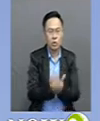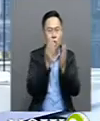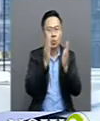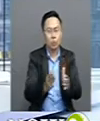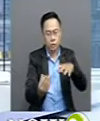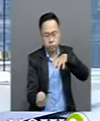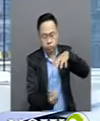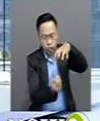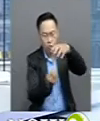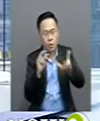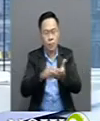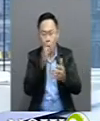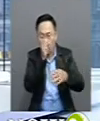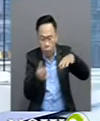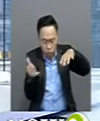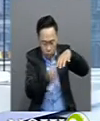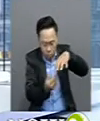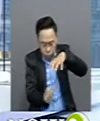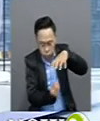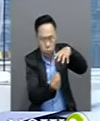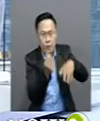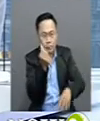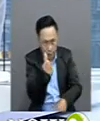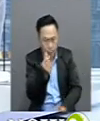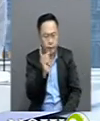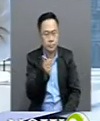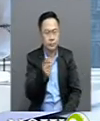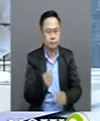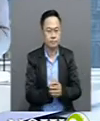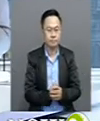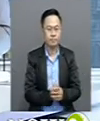สามารถขึ้นไปอยู่บนบอลลูนได้อย่างปลอดภัยค่ะ เข้าใจคิดเหมือนกันนะครับเป็นดัตเวเตอร์ครับ